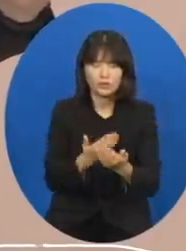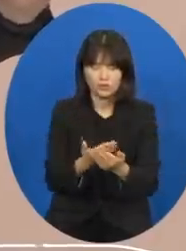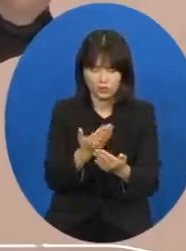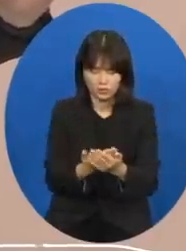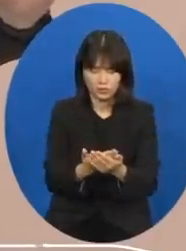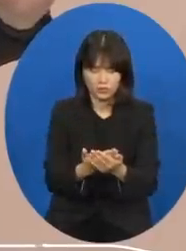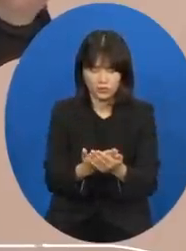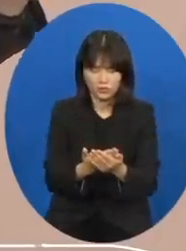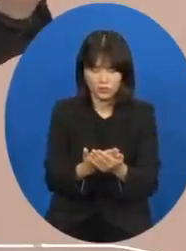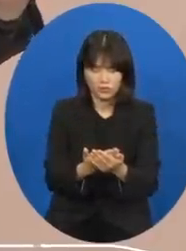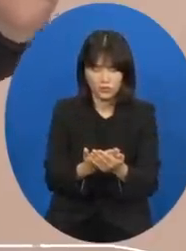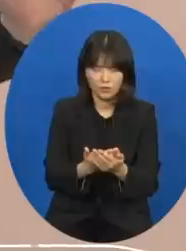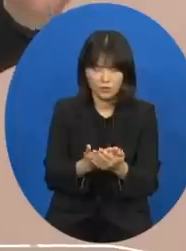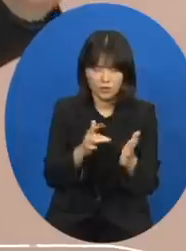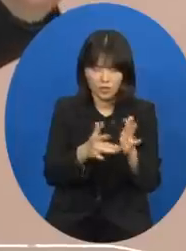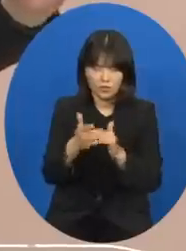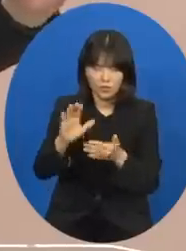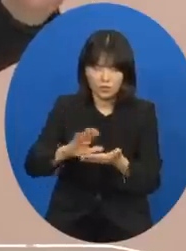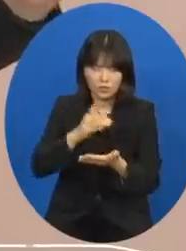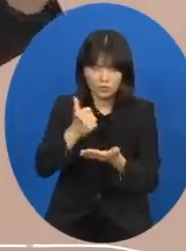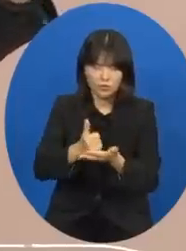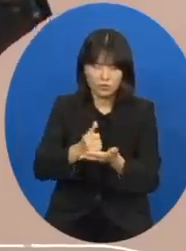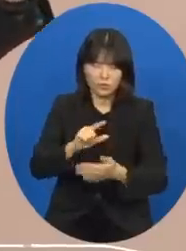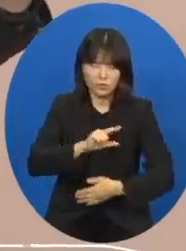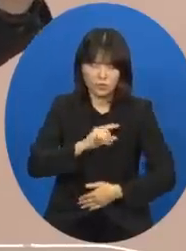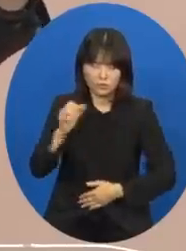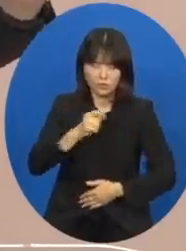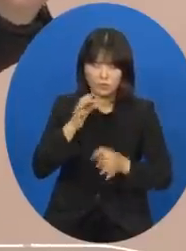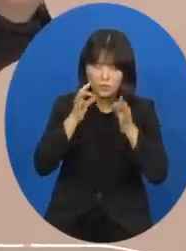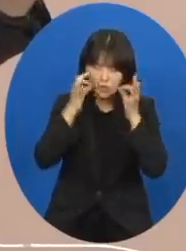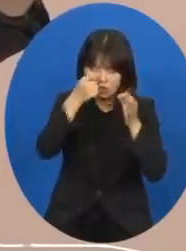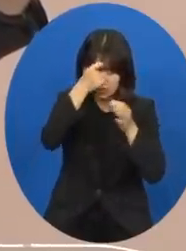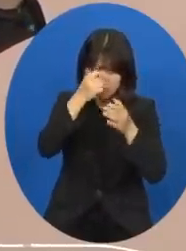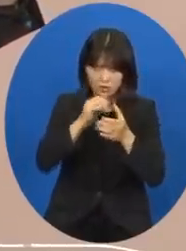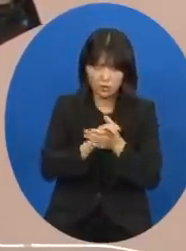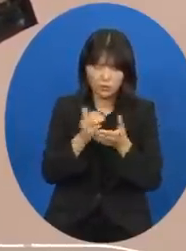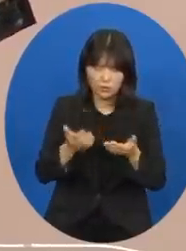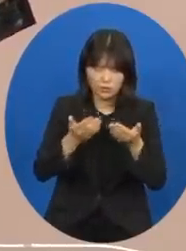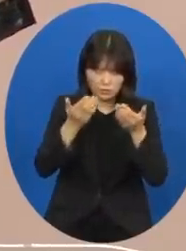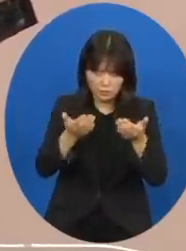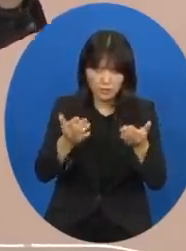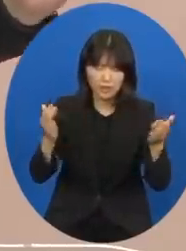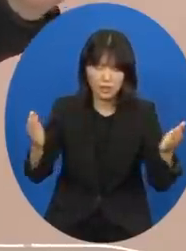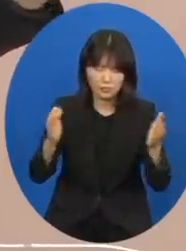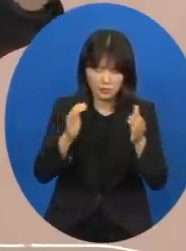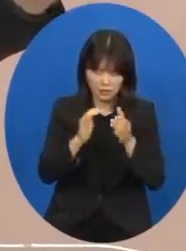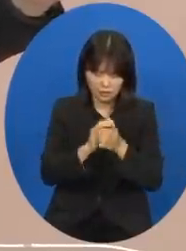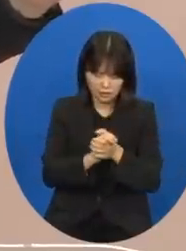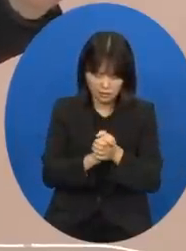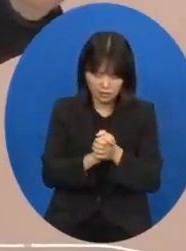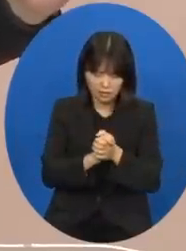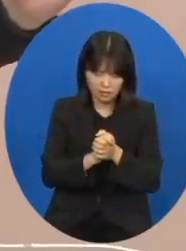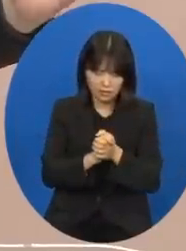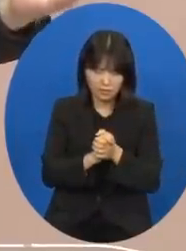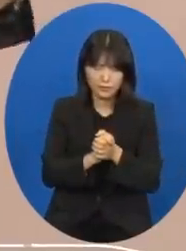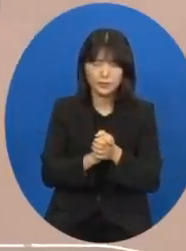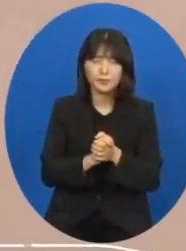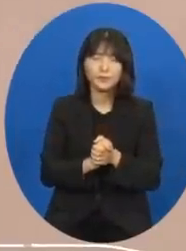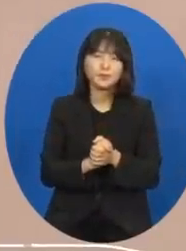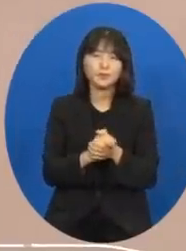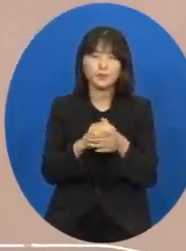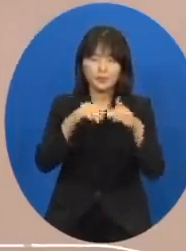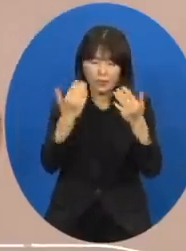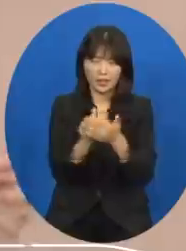하소서. 예수 그리스도 이름으로 간절히 축복하며 기도합나이다. 아멘. 우리